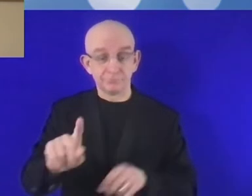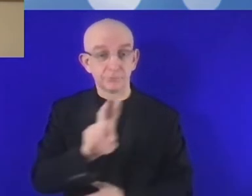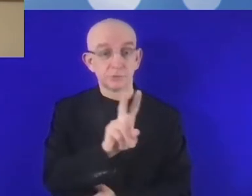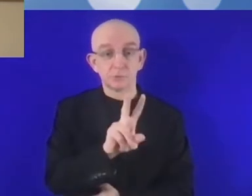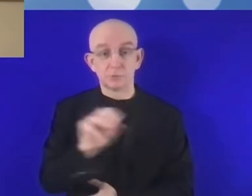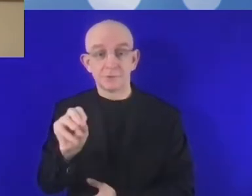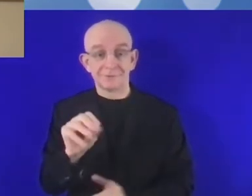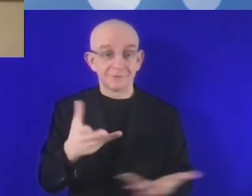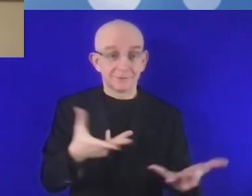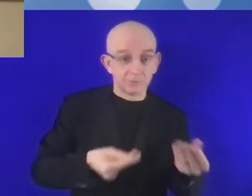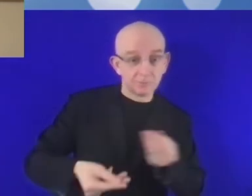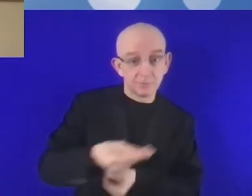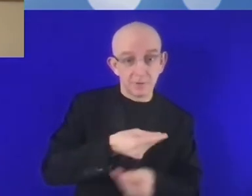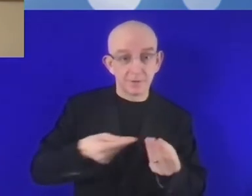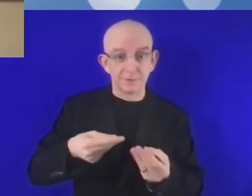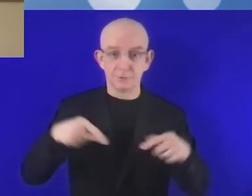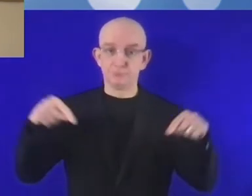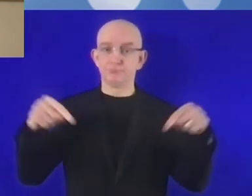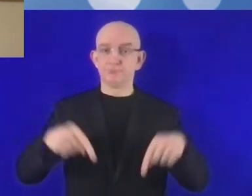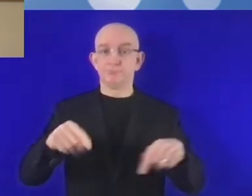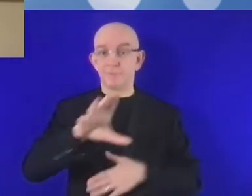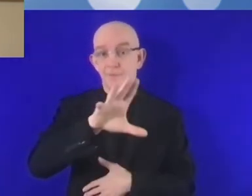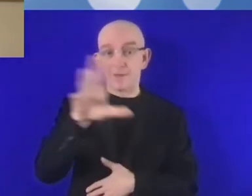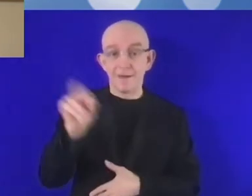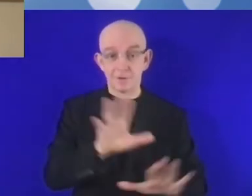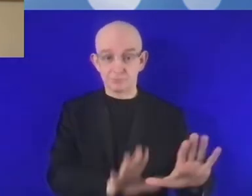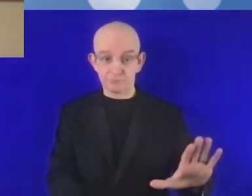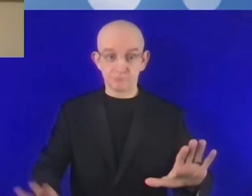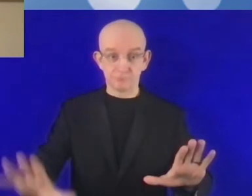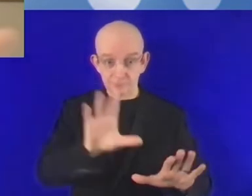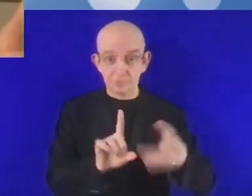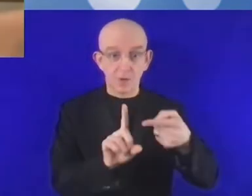في أفريقيا نحن موجودون في